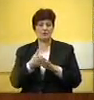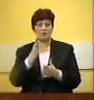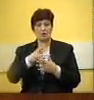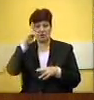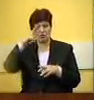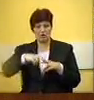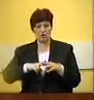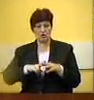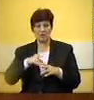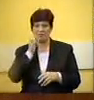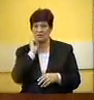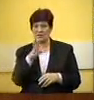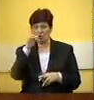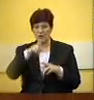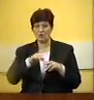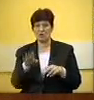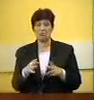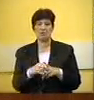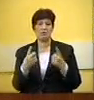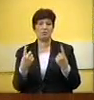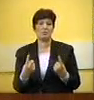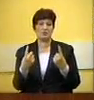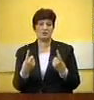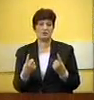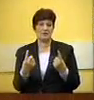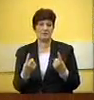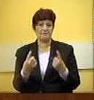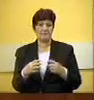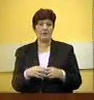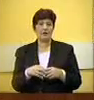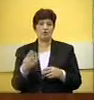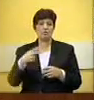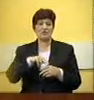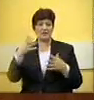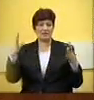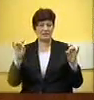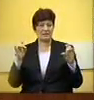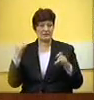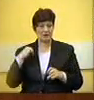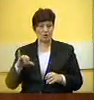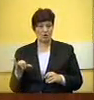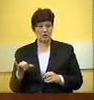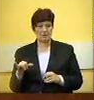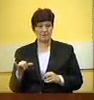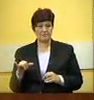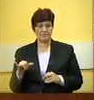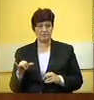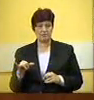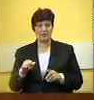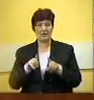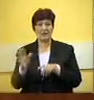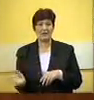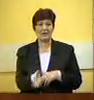rešenje. Najgore je rešenje imati status quo. Dovedeni smo od toga da do 2010. godine